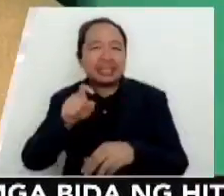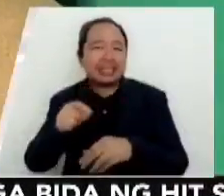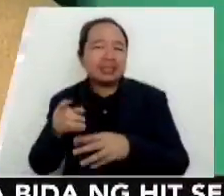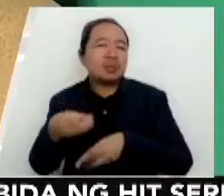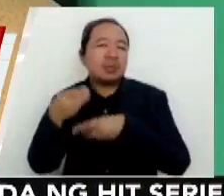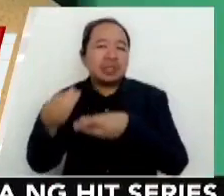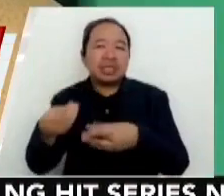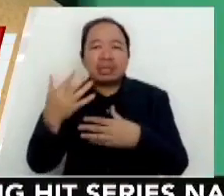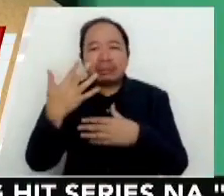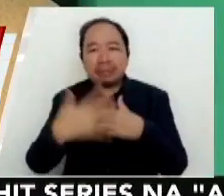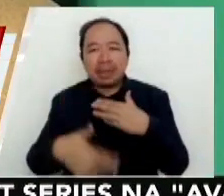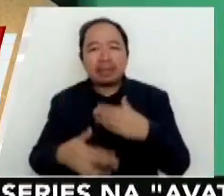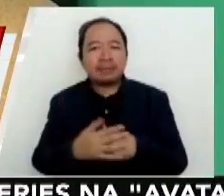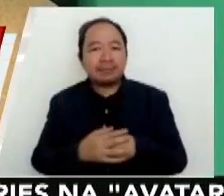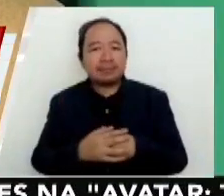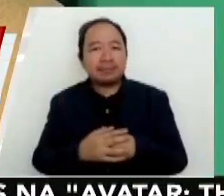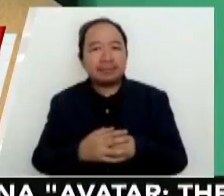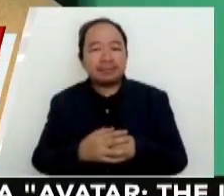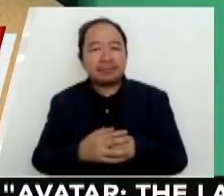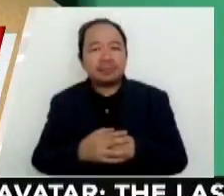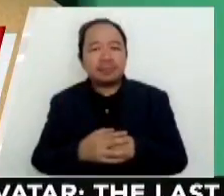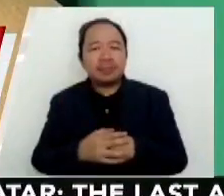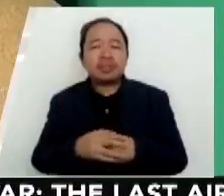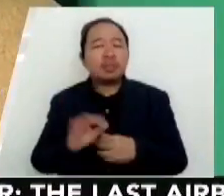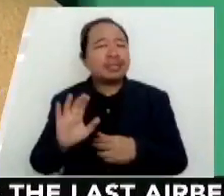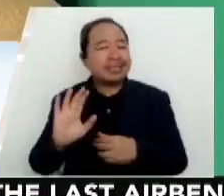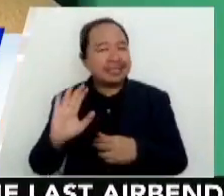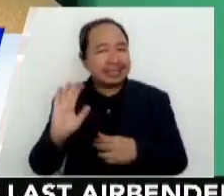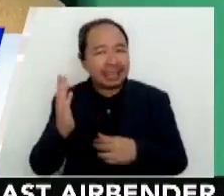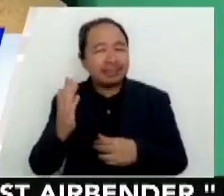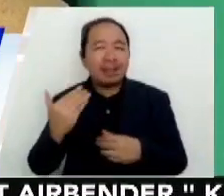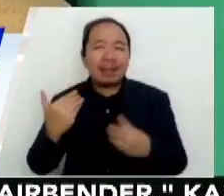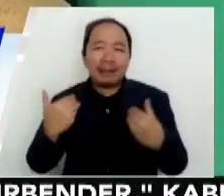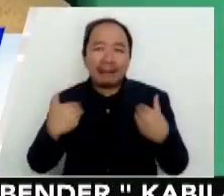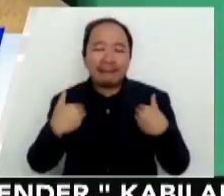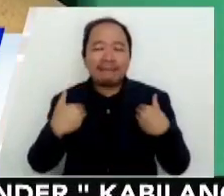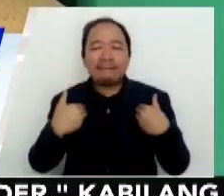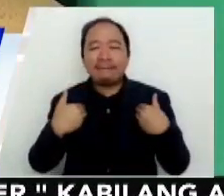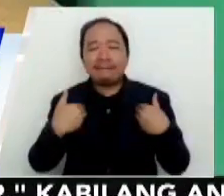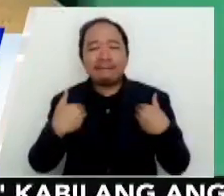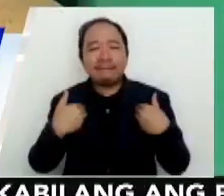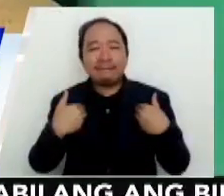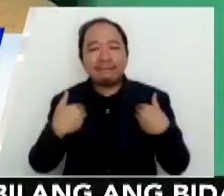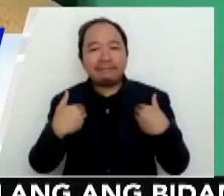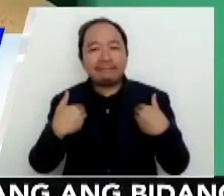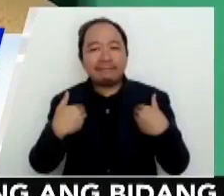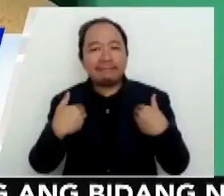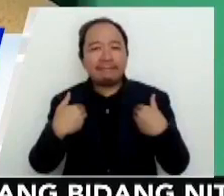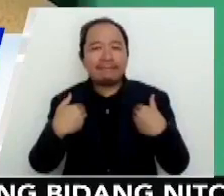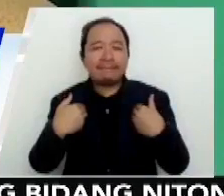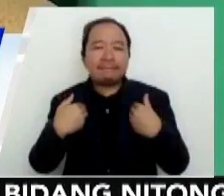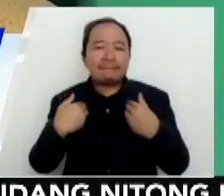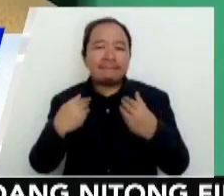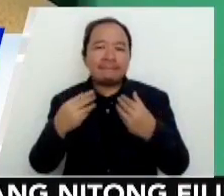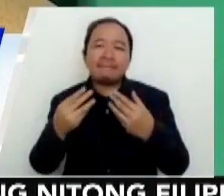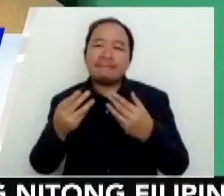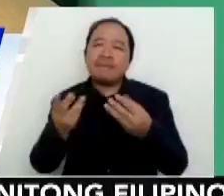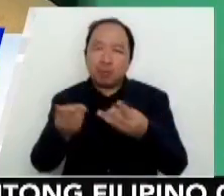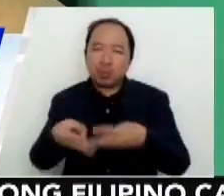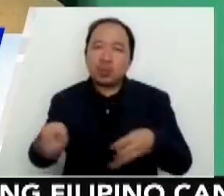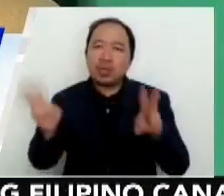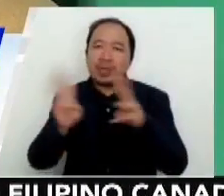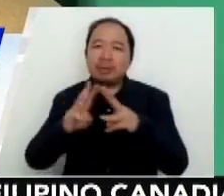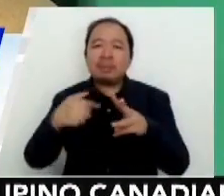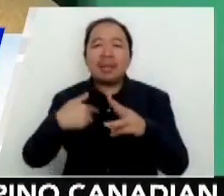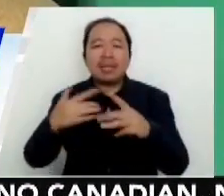kahit papaano may sense din or makabuluhan yung pananatili ko dito sa mundo, kahit papaano, gusto